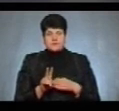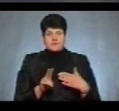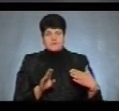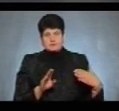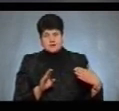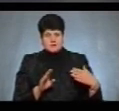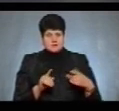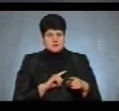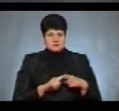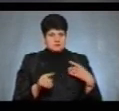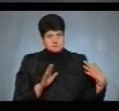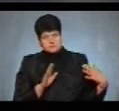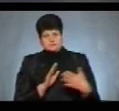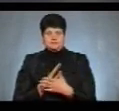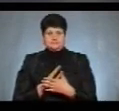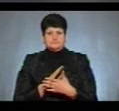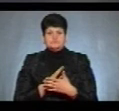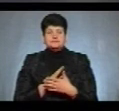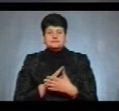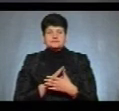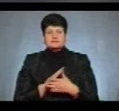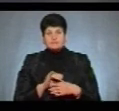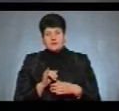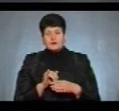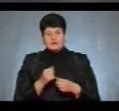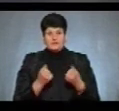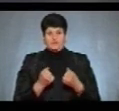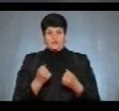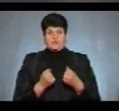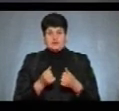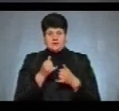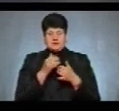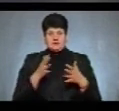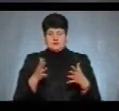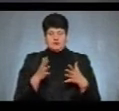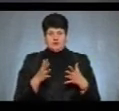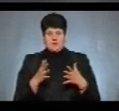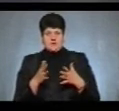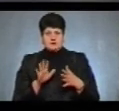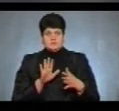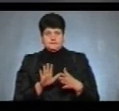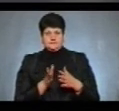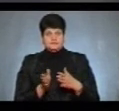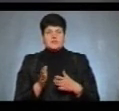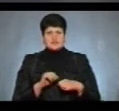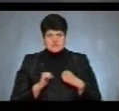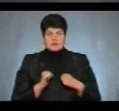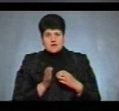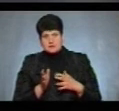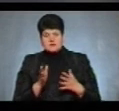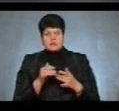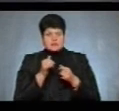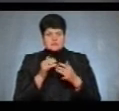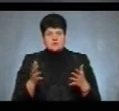пішохід вийшов на пішохідний перехід. Власне, водій тролейбуса не змогла уникнути цього зіткнення, вона старалася, але не